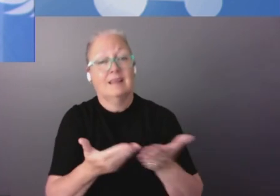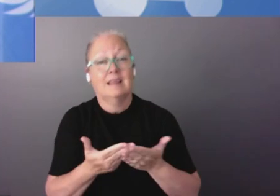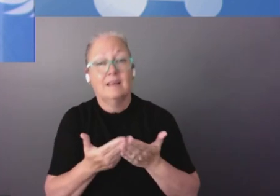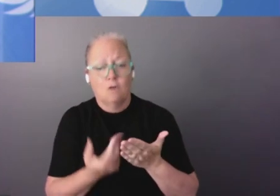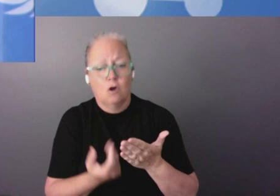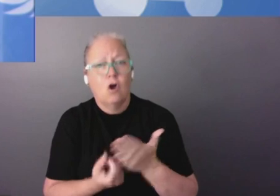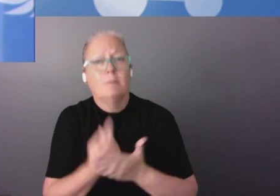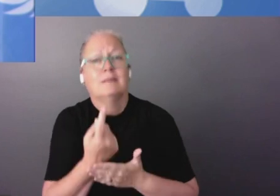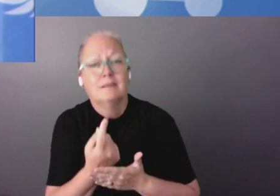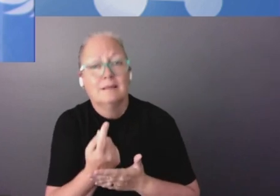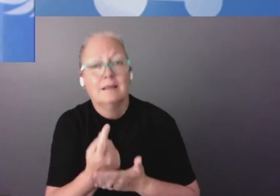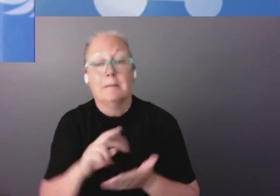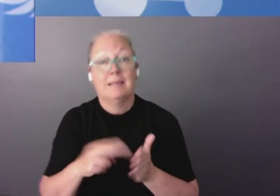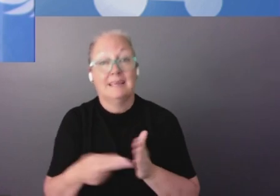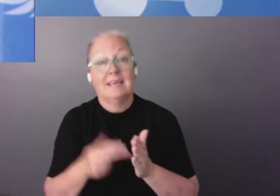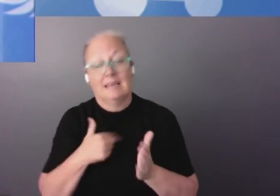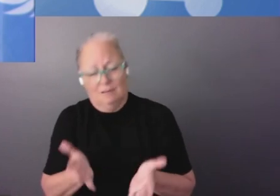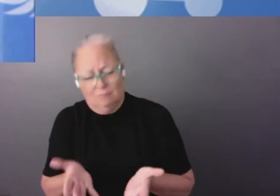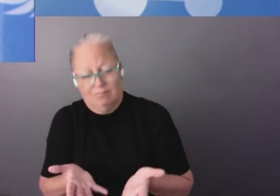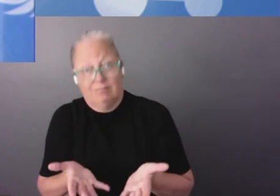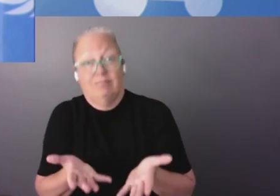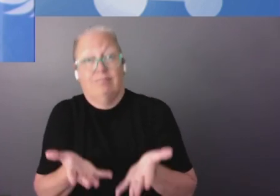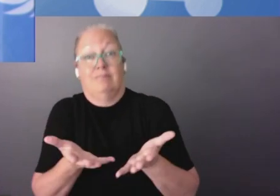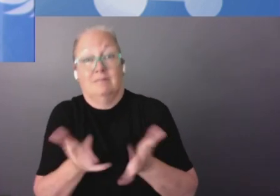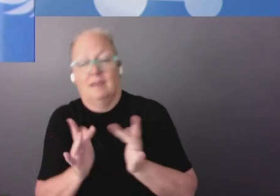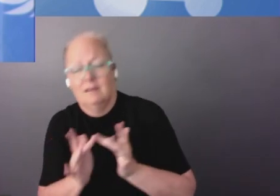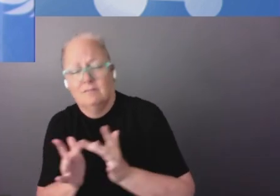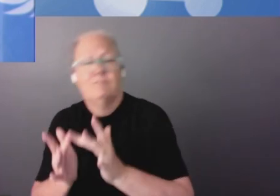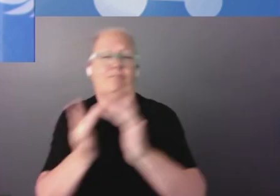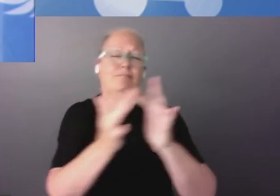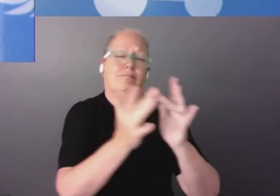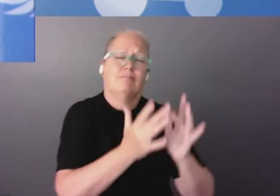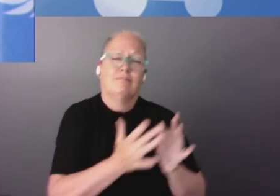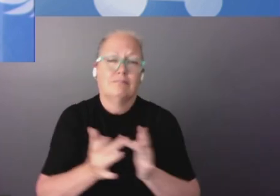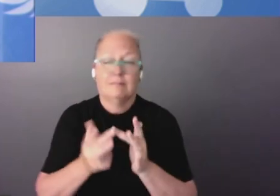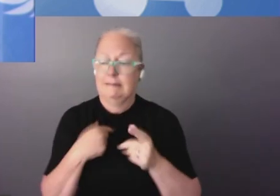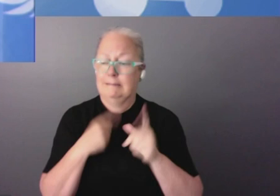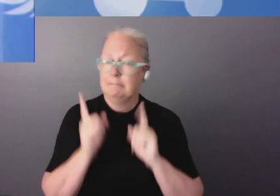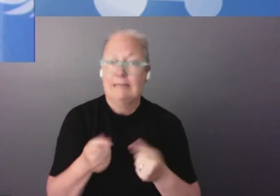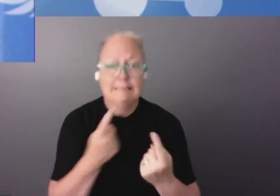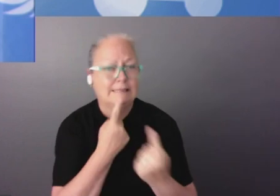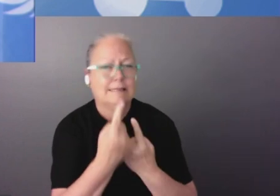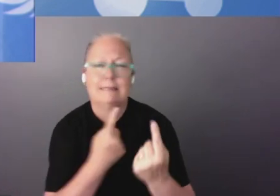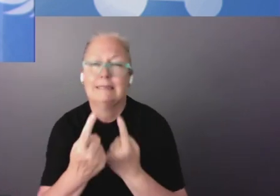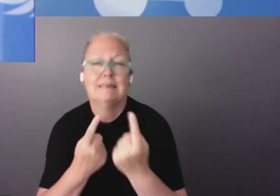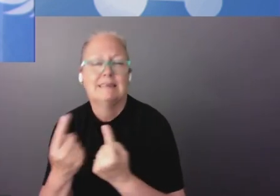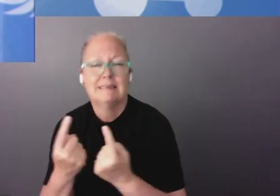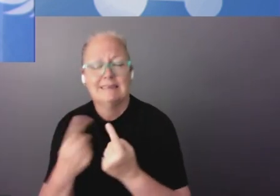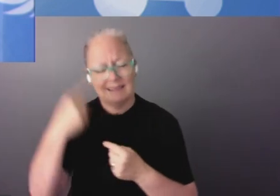się podczas pandemii COVID-19. Dla Międzynarodowego